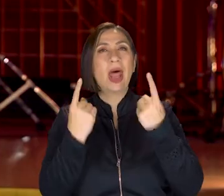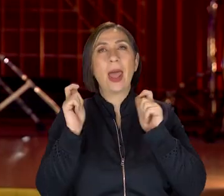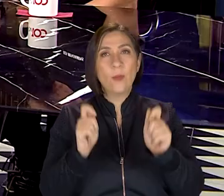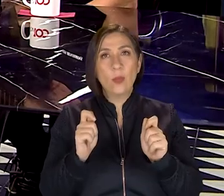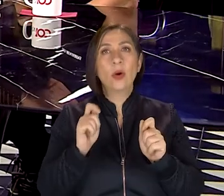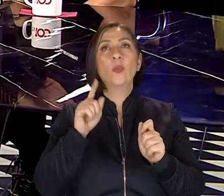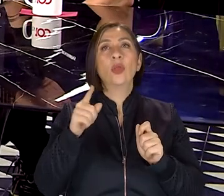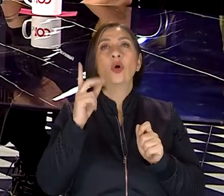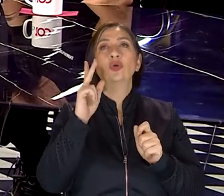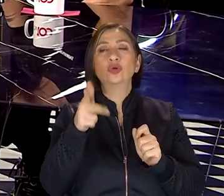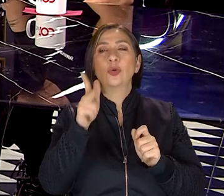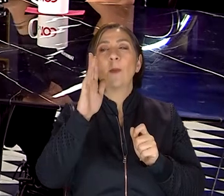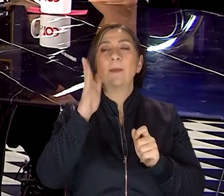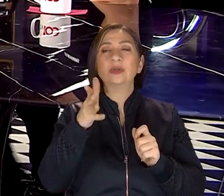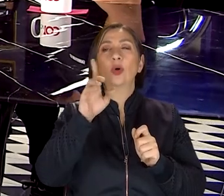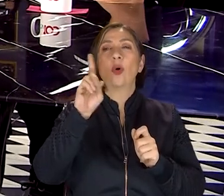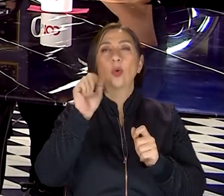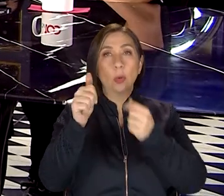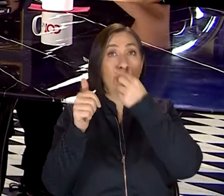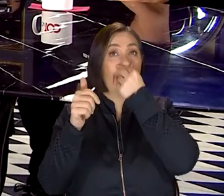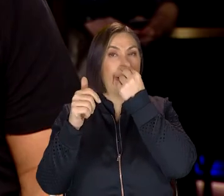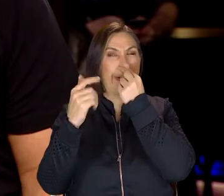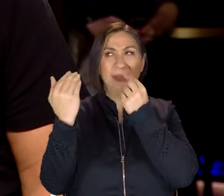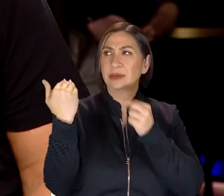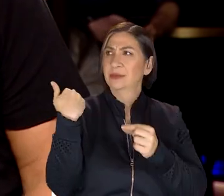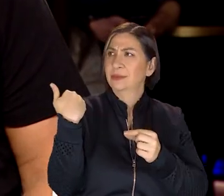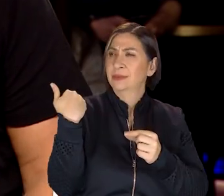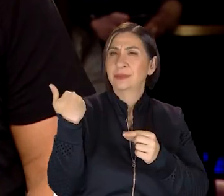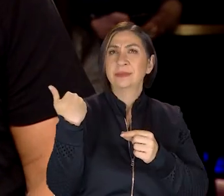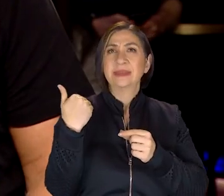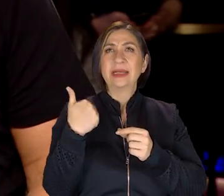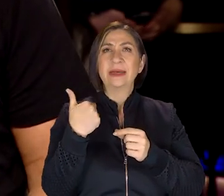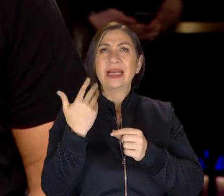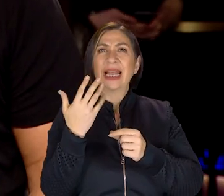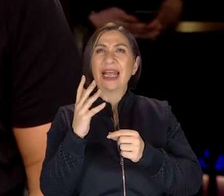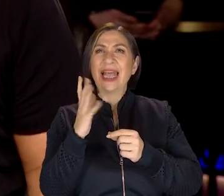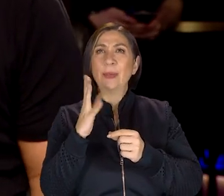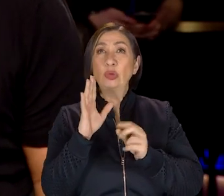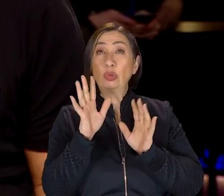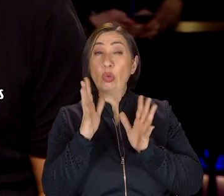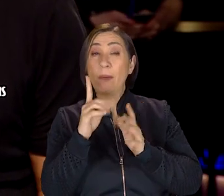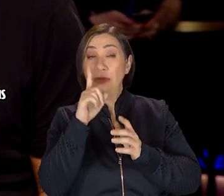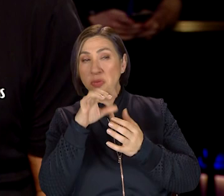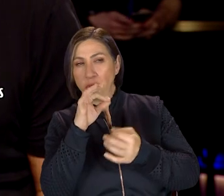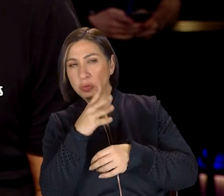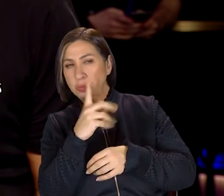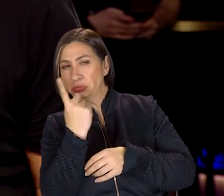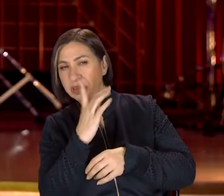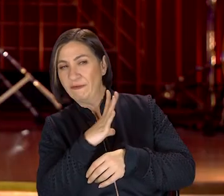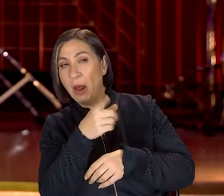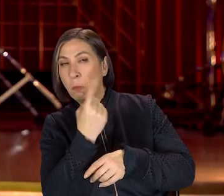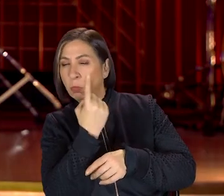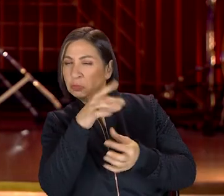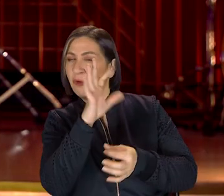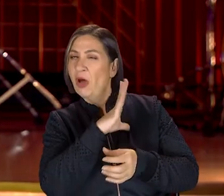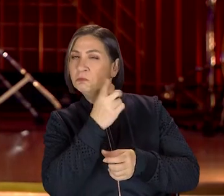filan. Bunlar 3 gün, 5 gün, 10 gün derken dediler ki böyle hafif galiba bir enteresan bir çocuk bu. Şeytan tüyü var. Bir